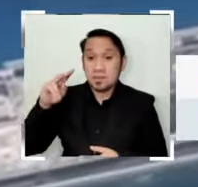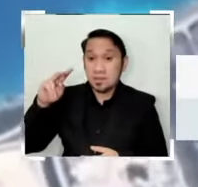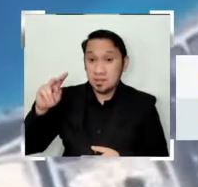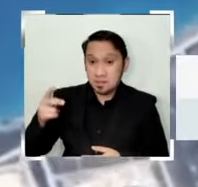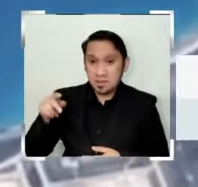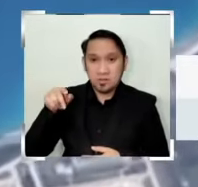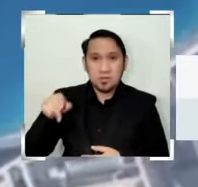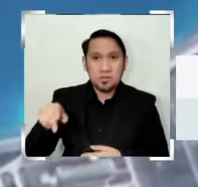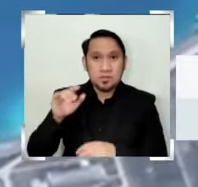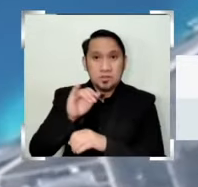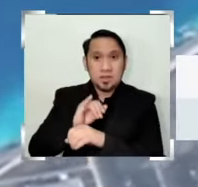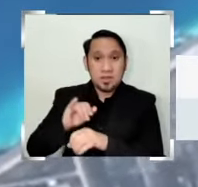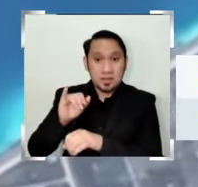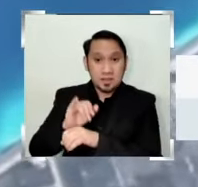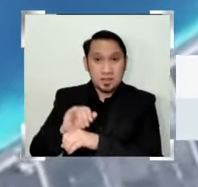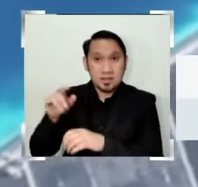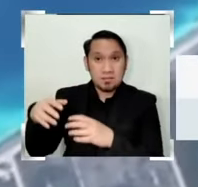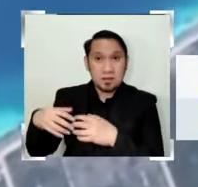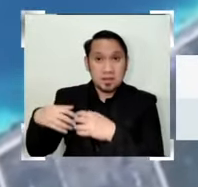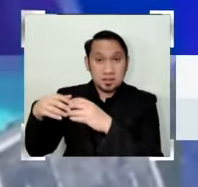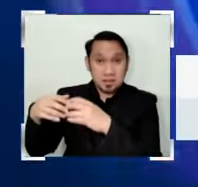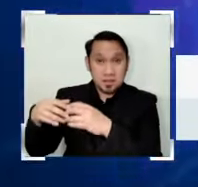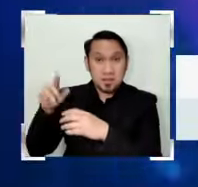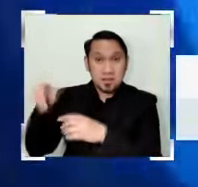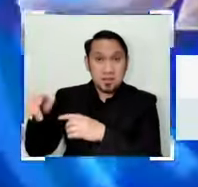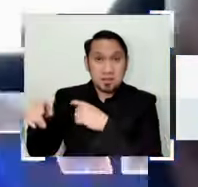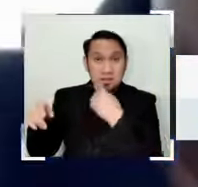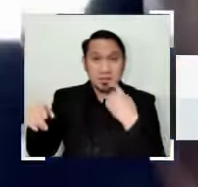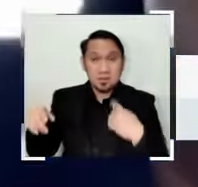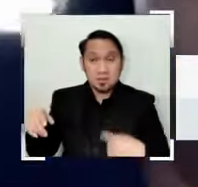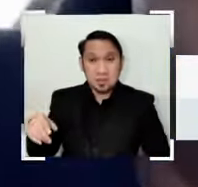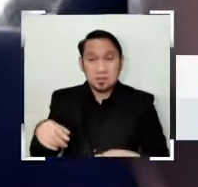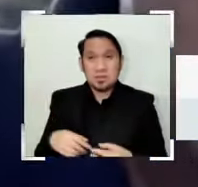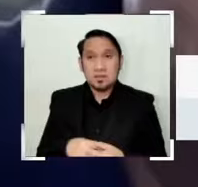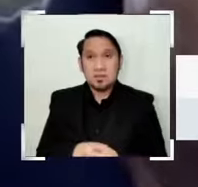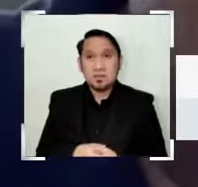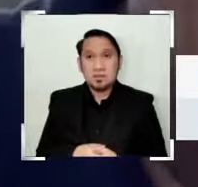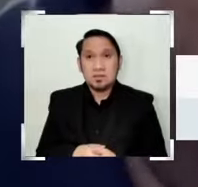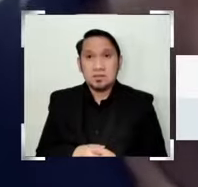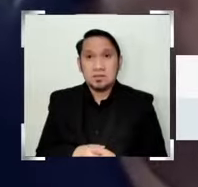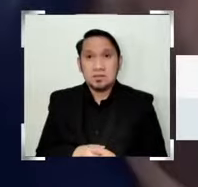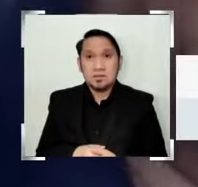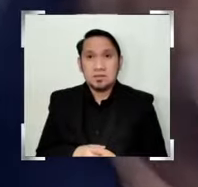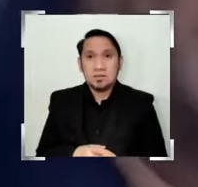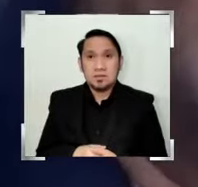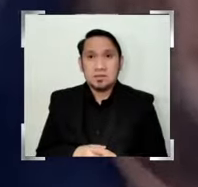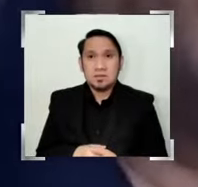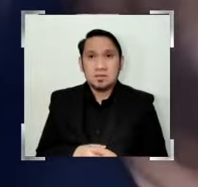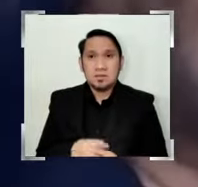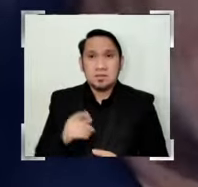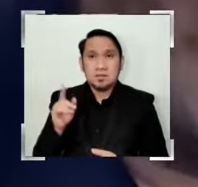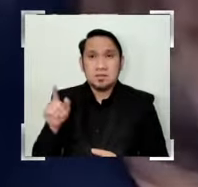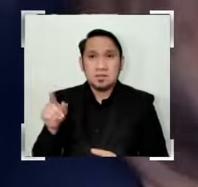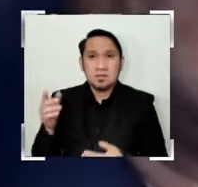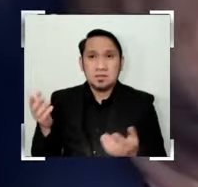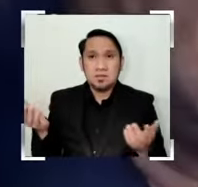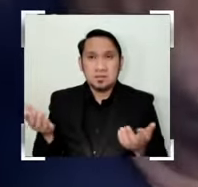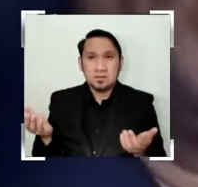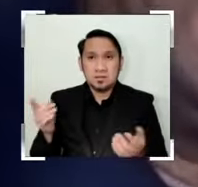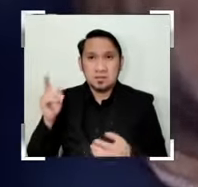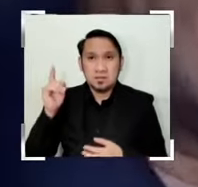itinayo ng China sa Mischief Reef o Panganiban Reef. Sa paglapit ng ating mga piloto dito sa may Mischief Reef,